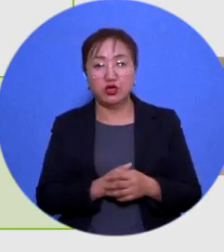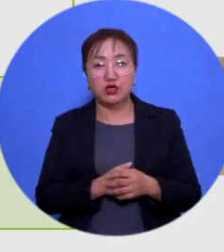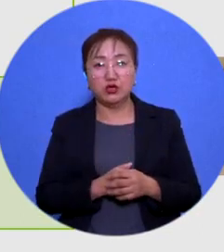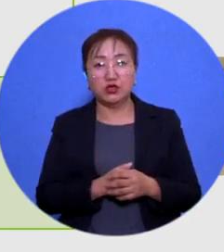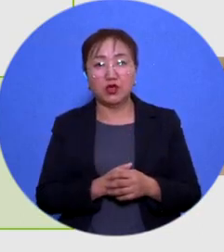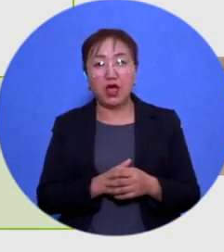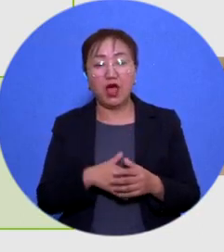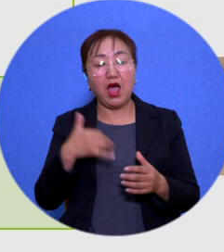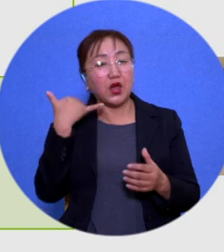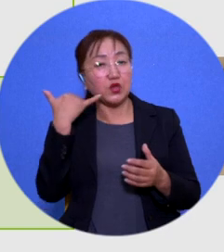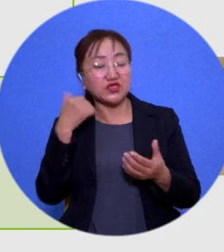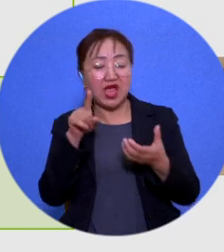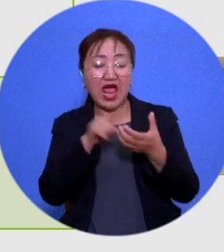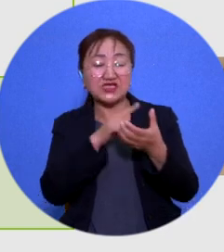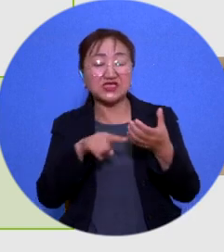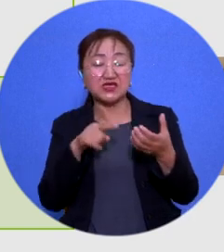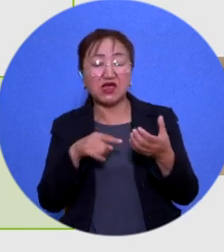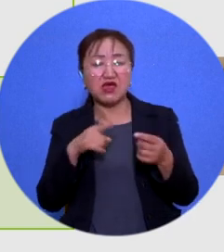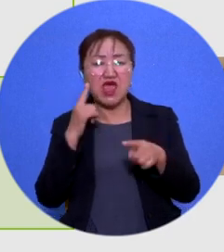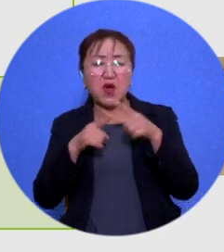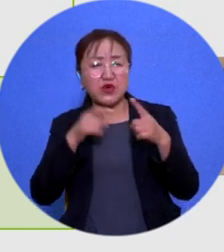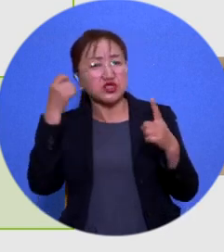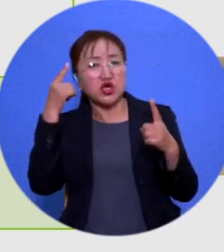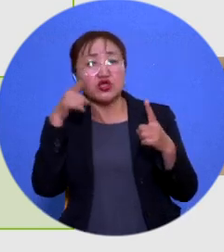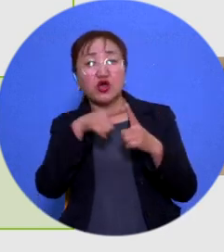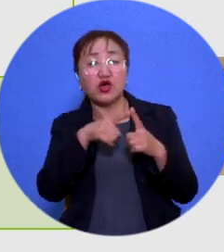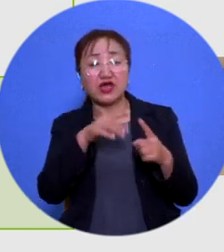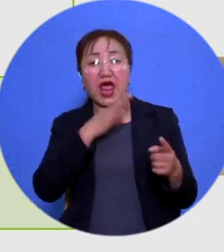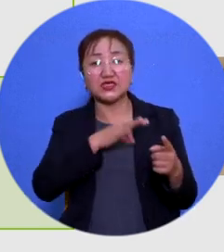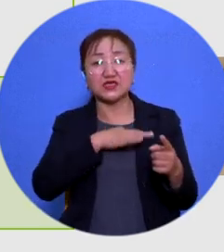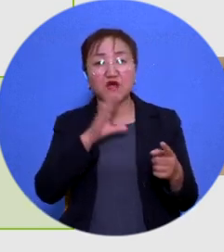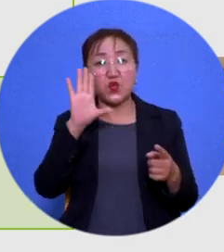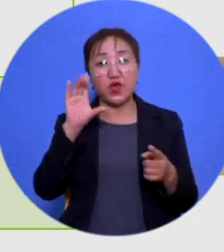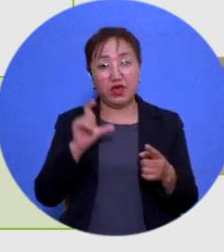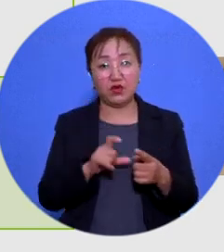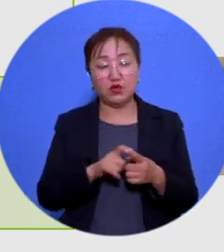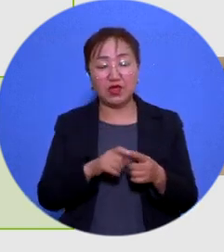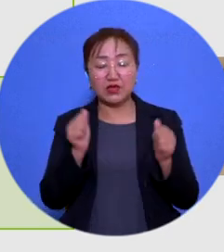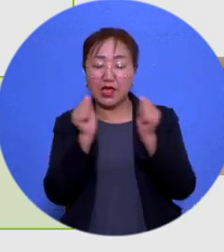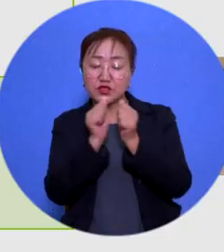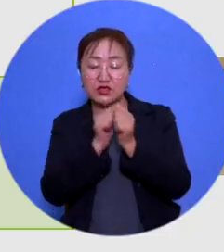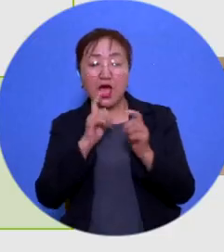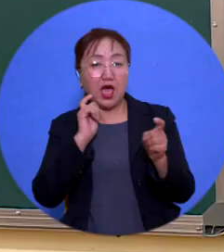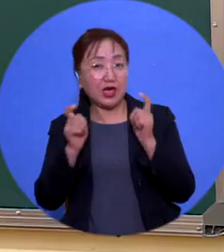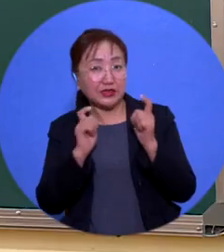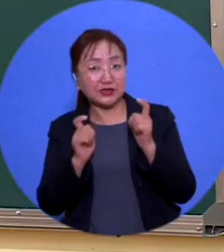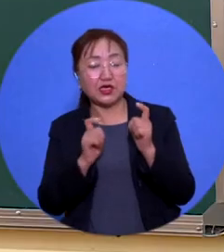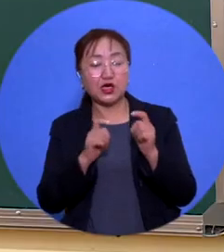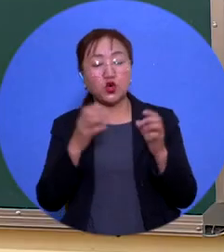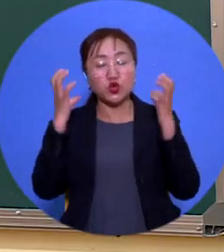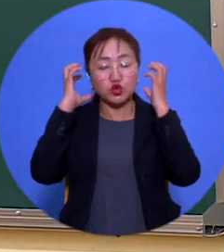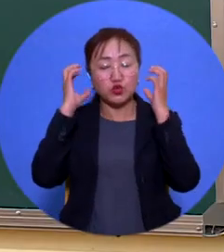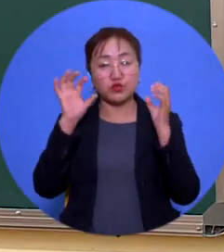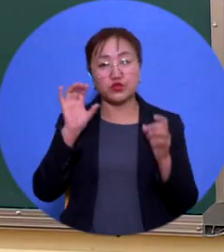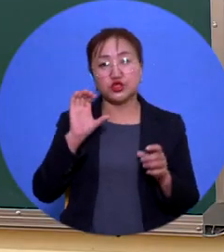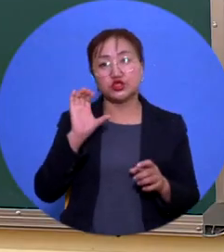ашиглахтаа ямар зорилгоор ашиглах юм, найзуудтайгаа харилцах юм уу, хөгжим сонсох юм уу. За ийм маягаар одоо бүгдээрээ төлөвлөгөө гаргаарай. За